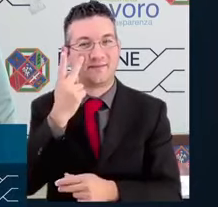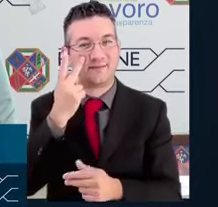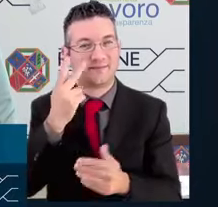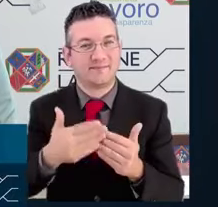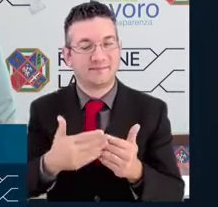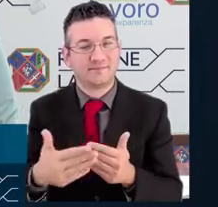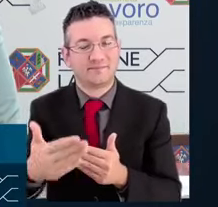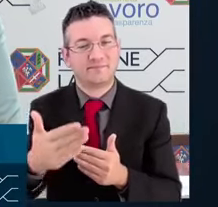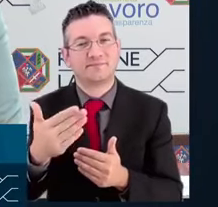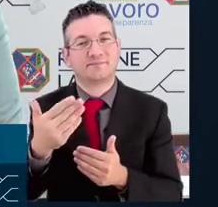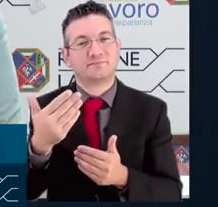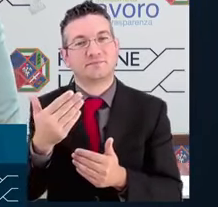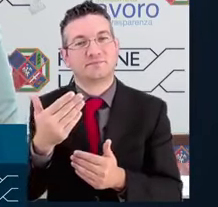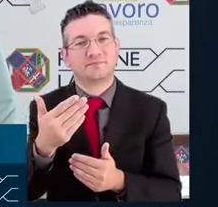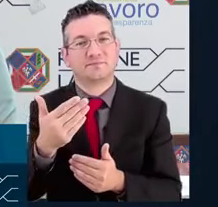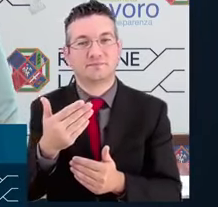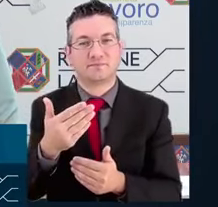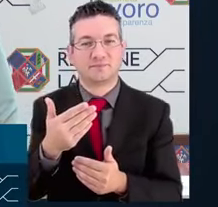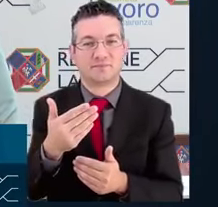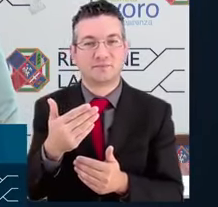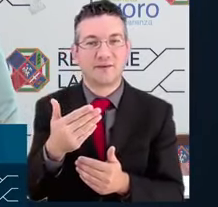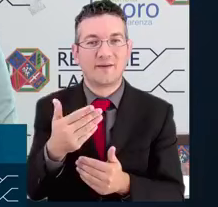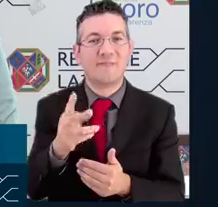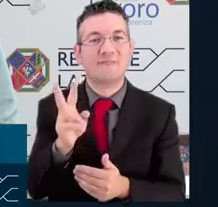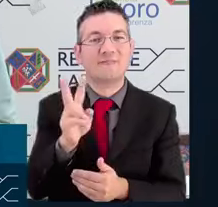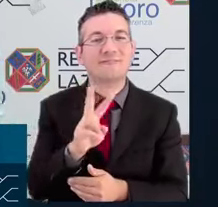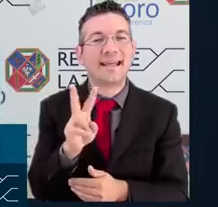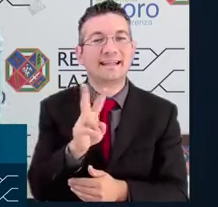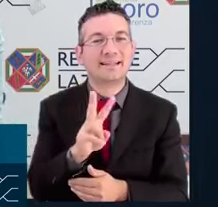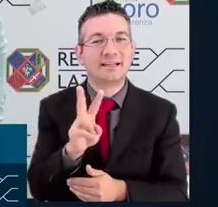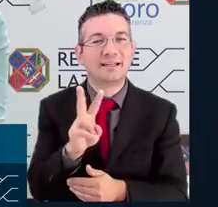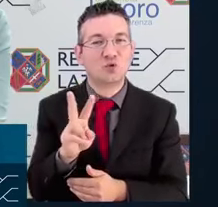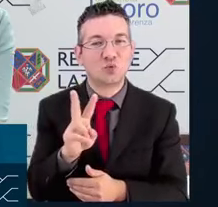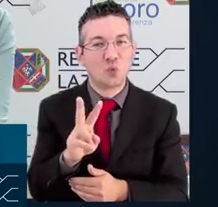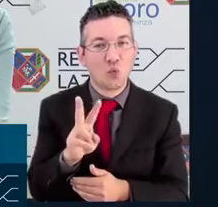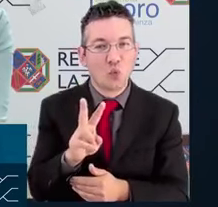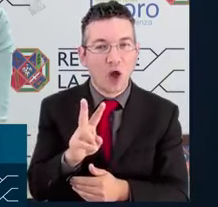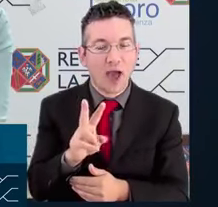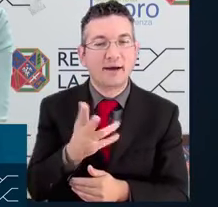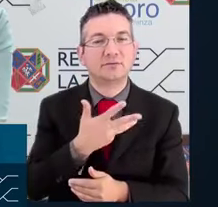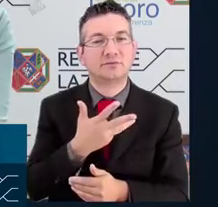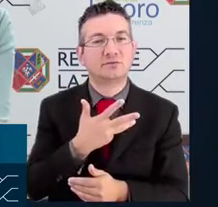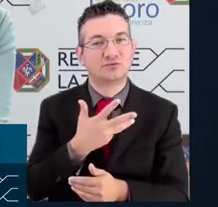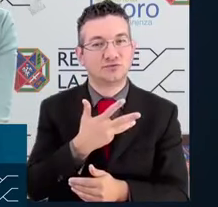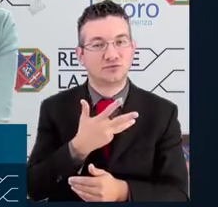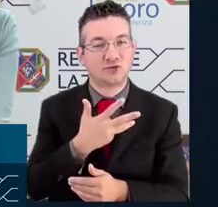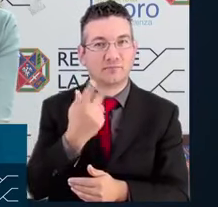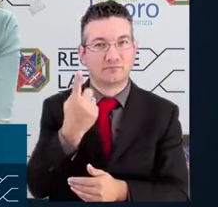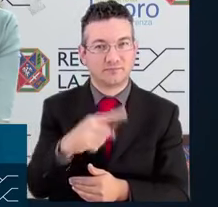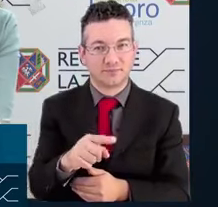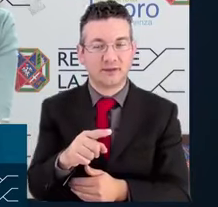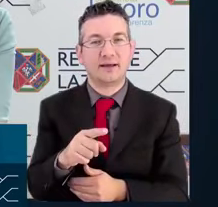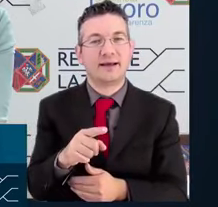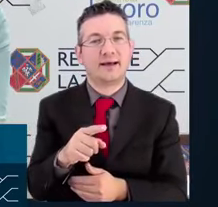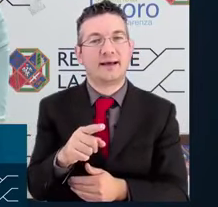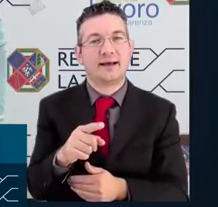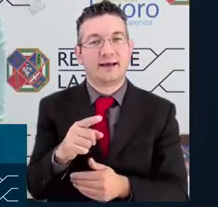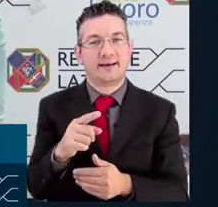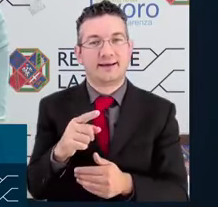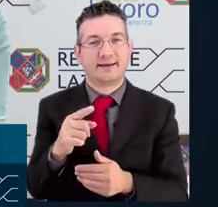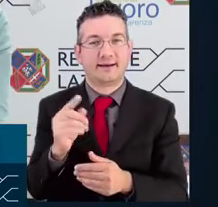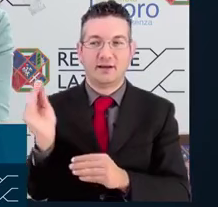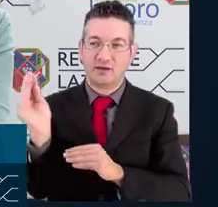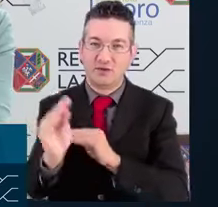quello che ci arriverà il 22 22 per questo incontro tra domanda e offerta